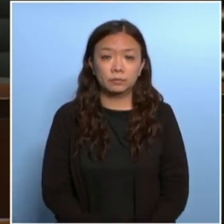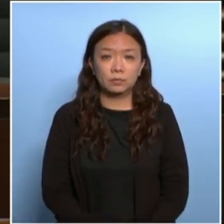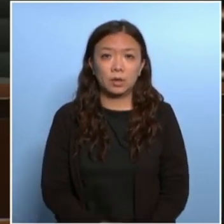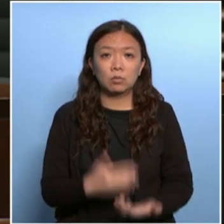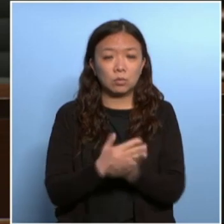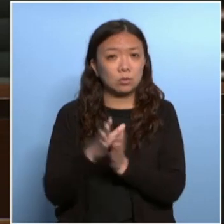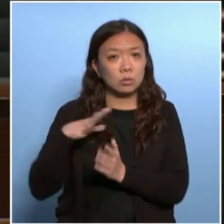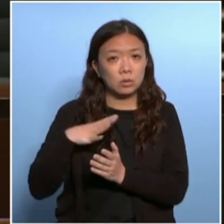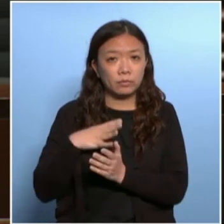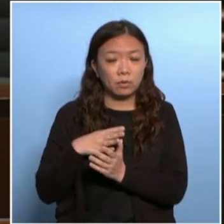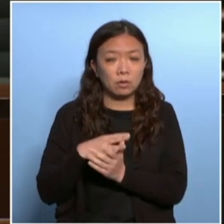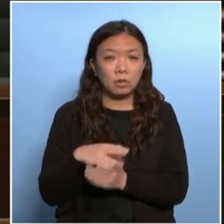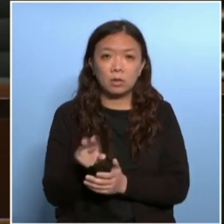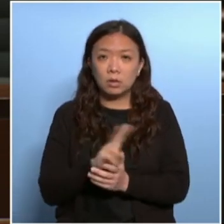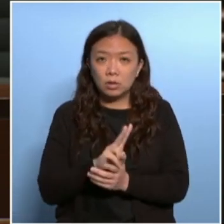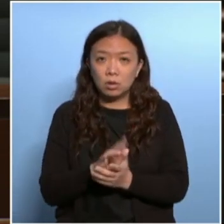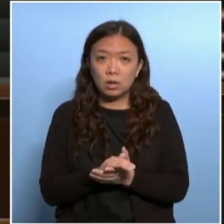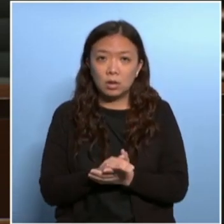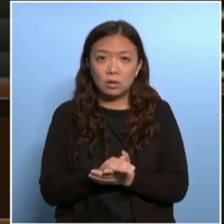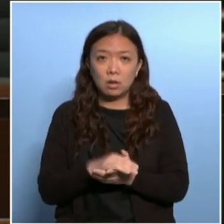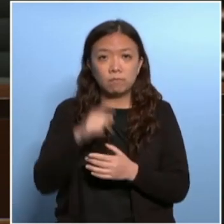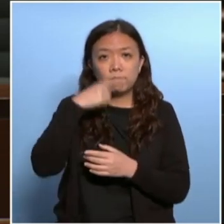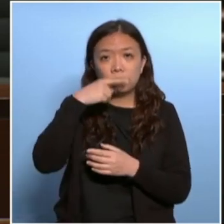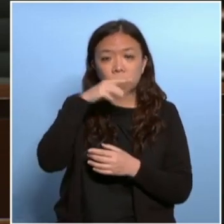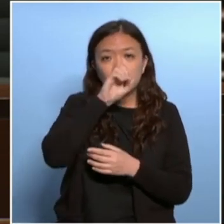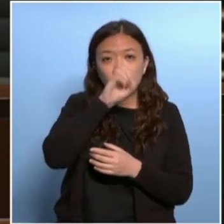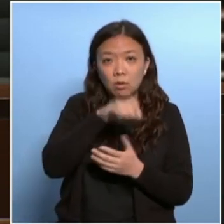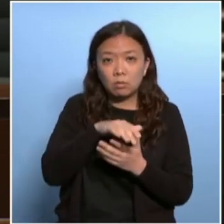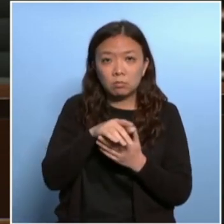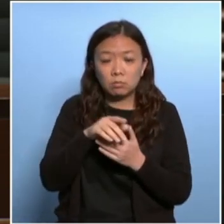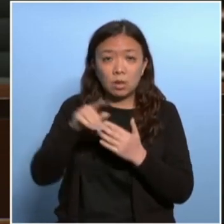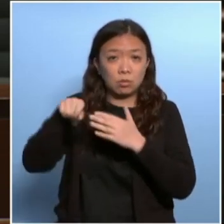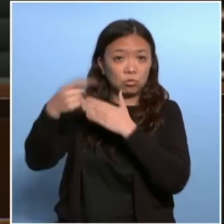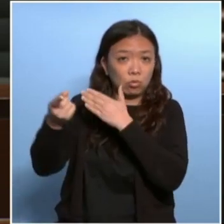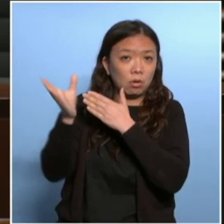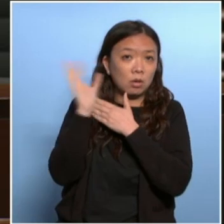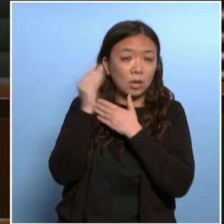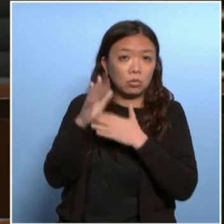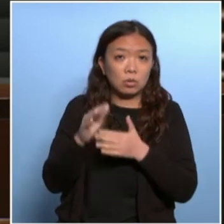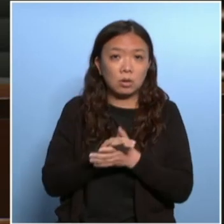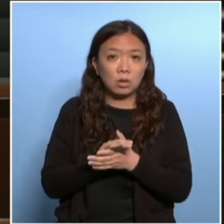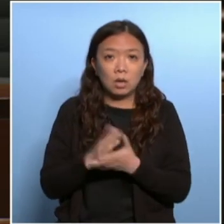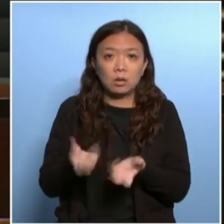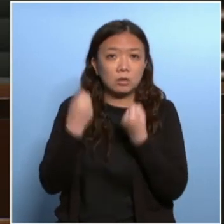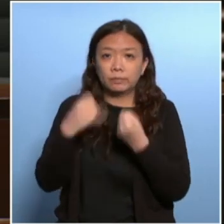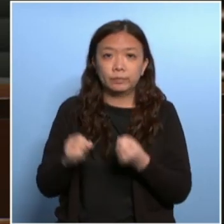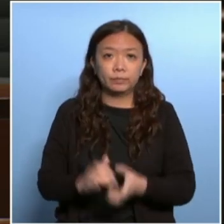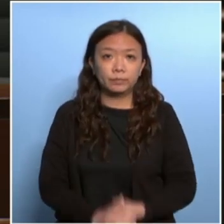況底下都會有一些的說話，在對方聽了下去呢是接受不